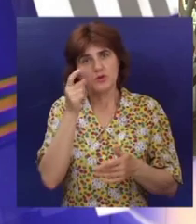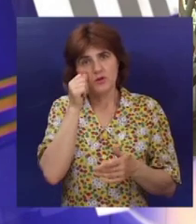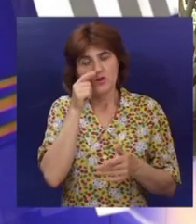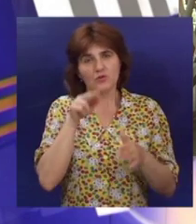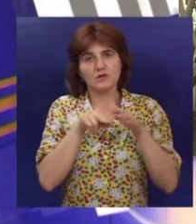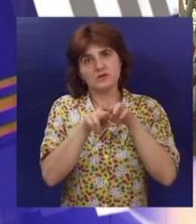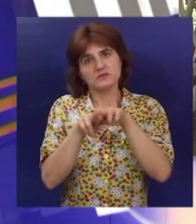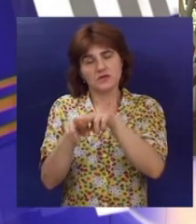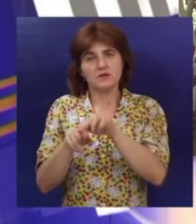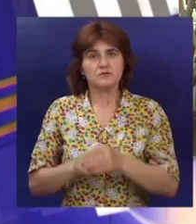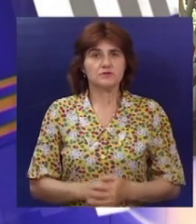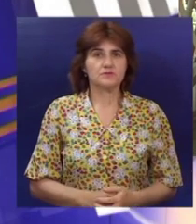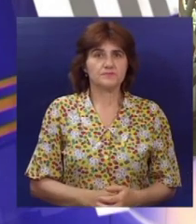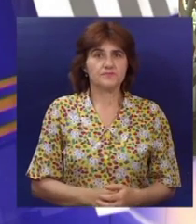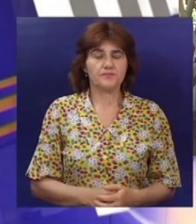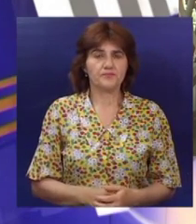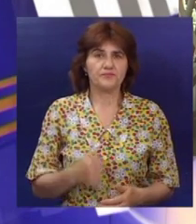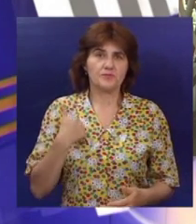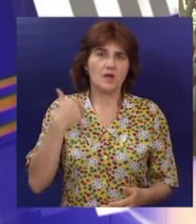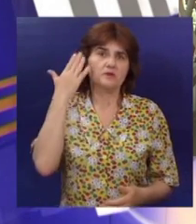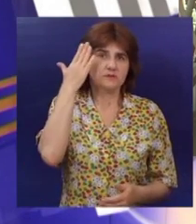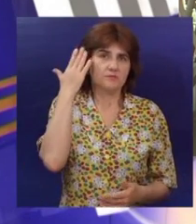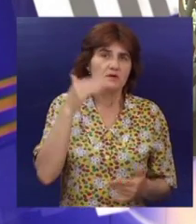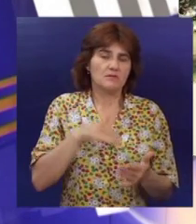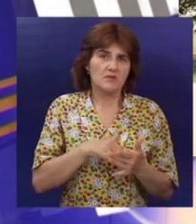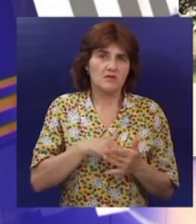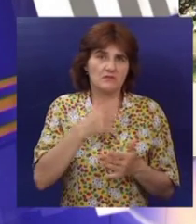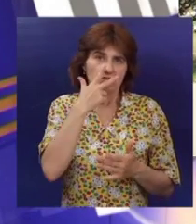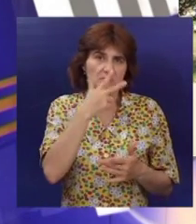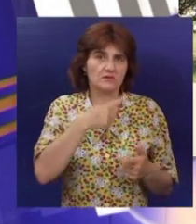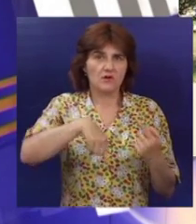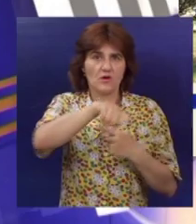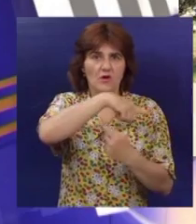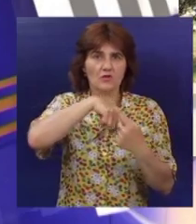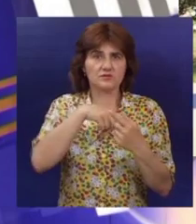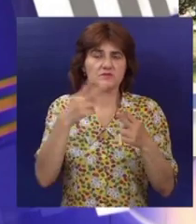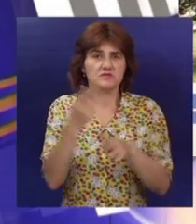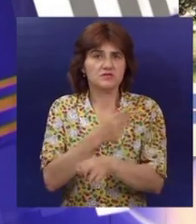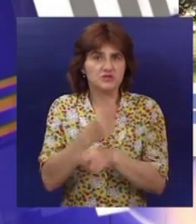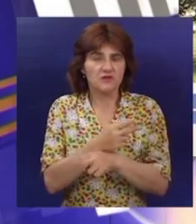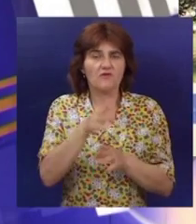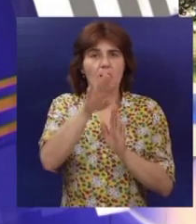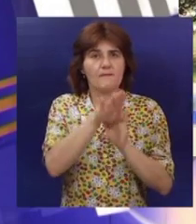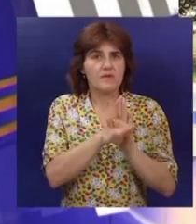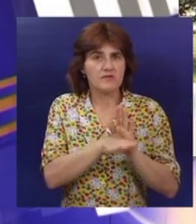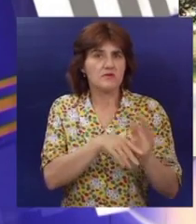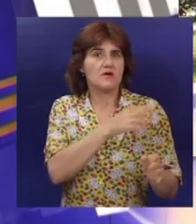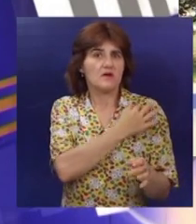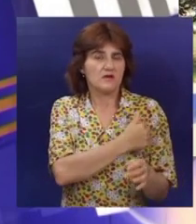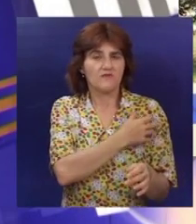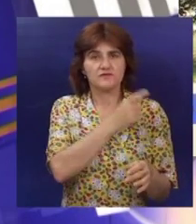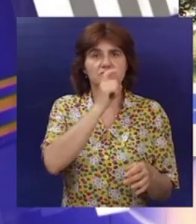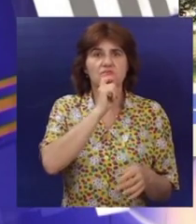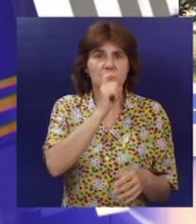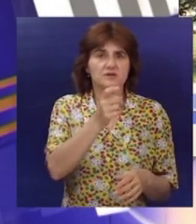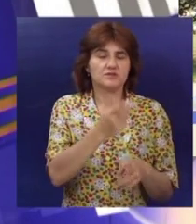ostatak poljoprivrednika žito skladišti. Smatramo da stvarno u odnosu na okruženje, da je nešto niža cena i u Hrvatskoj i u